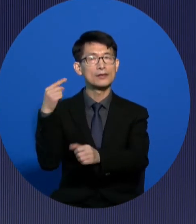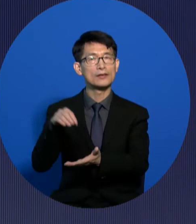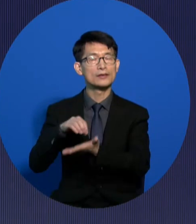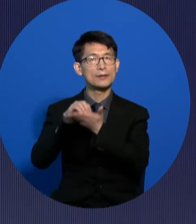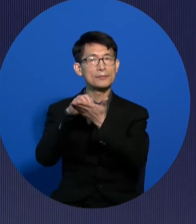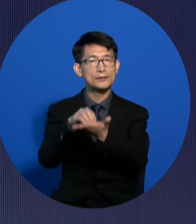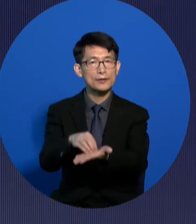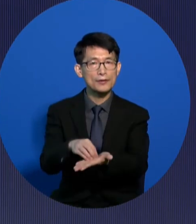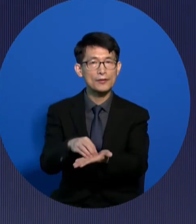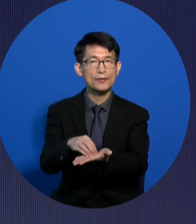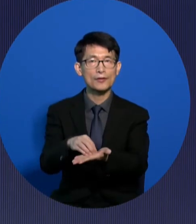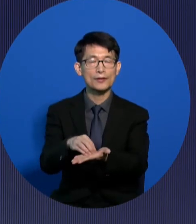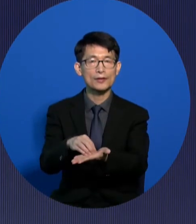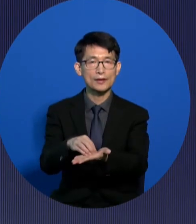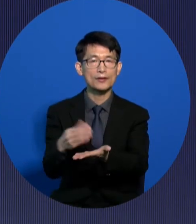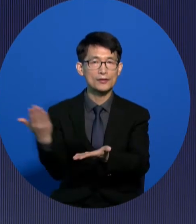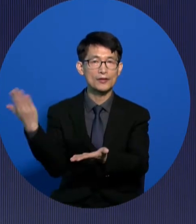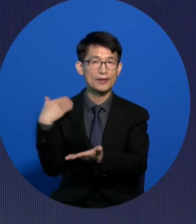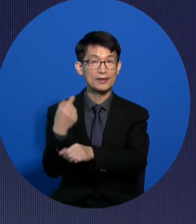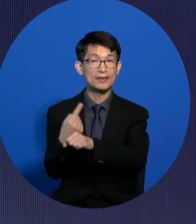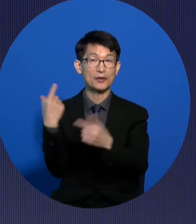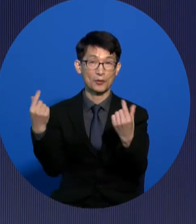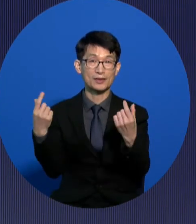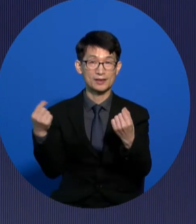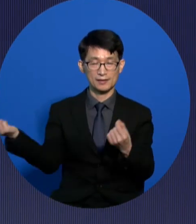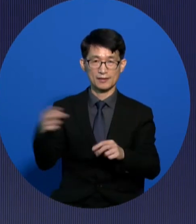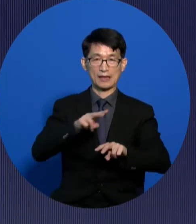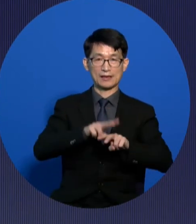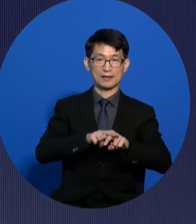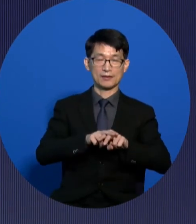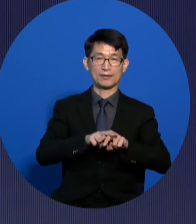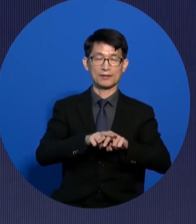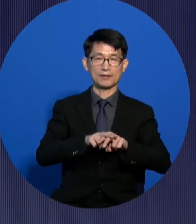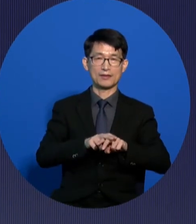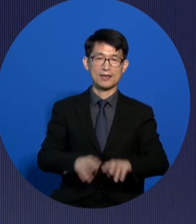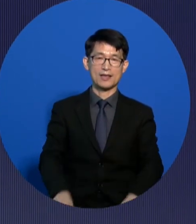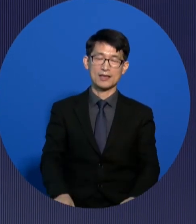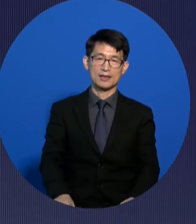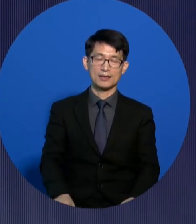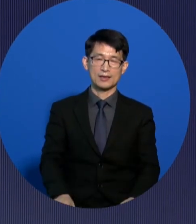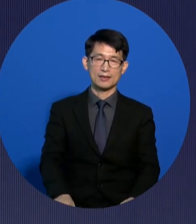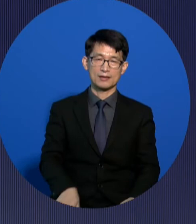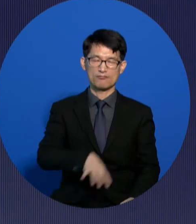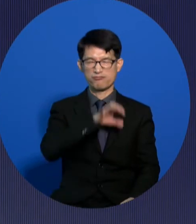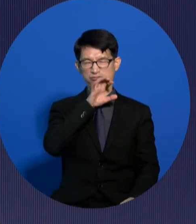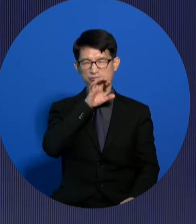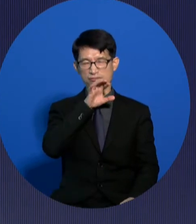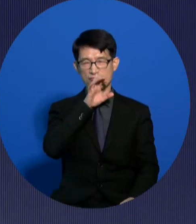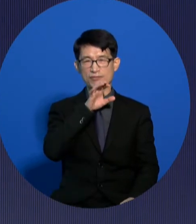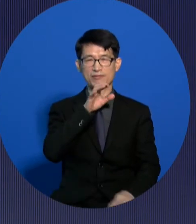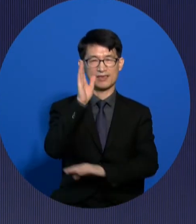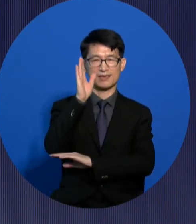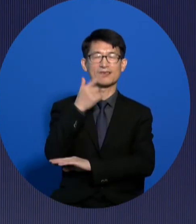작년에도 제가 이 자리에 앉아서 좀 안 좋은 말을 했는데요. 근데 우리가 우리 스스로